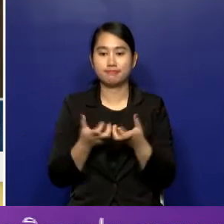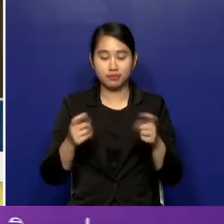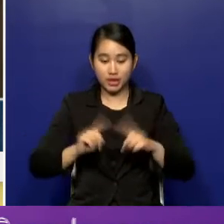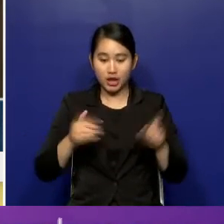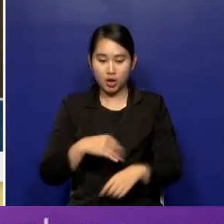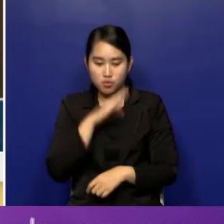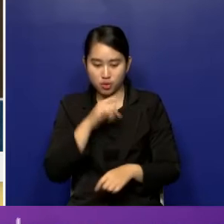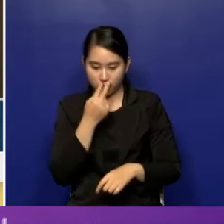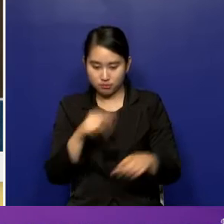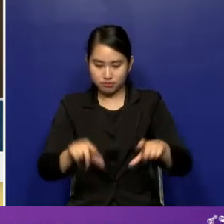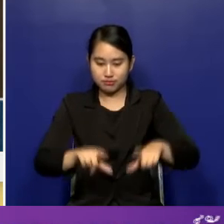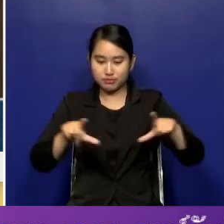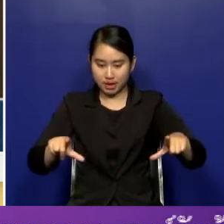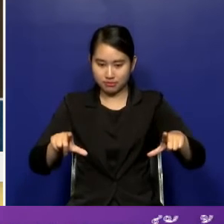ということ